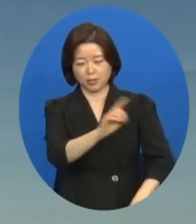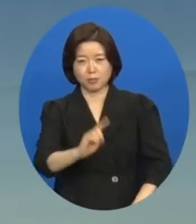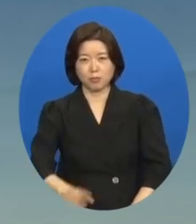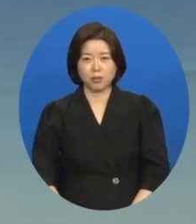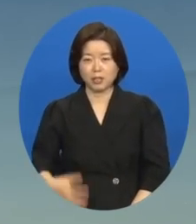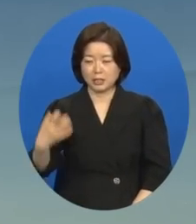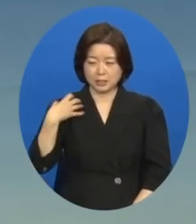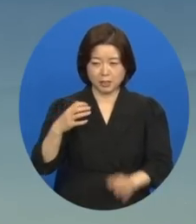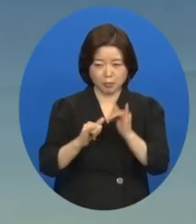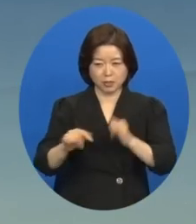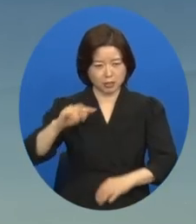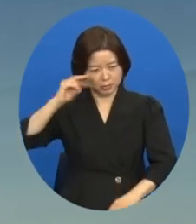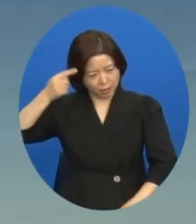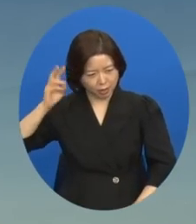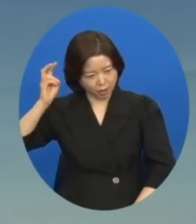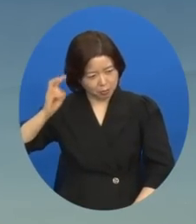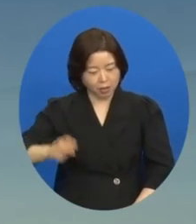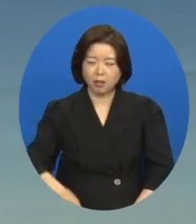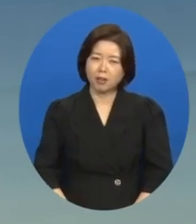담당자가 좀 착각한 거 아니야?